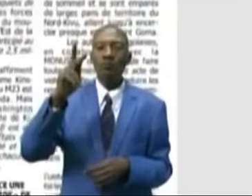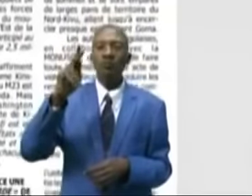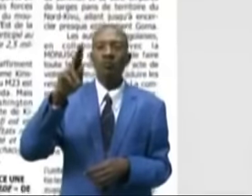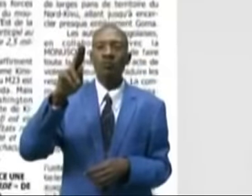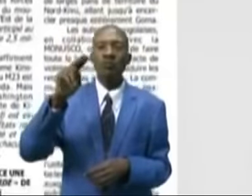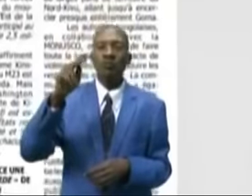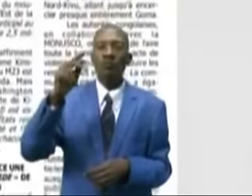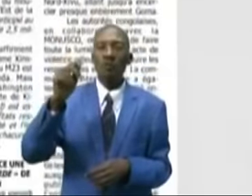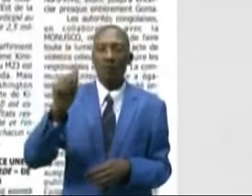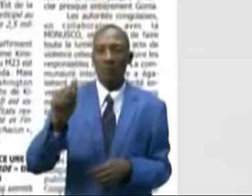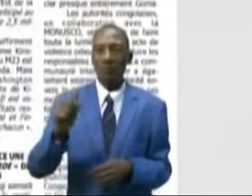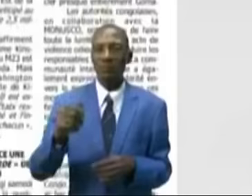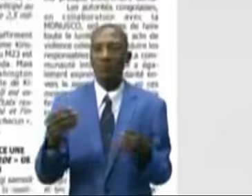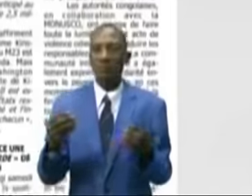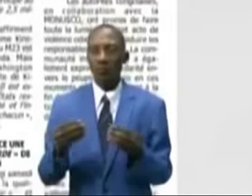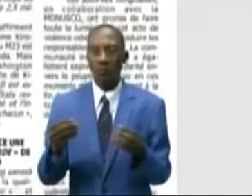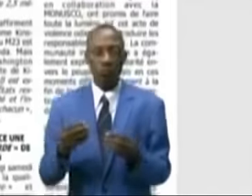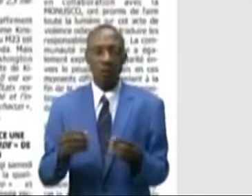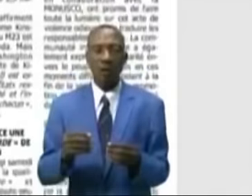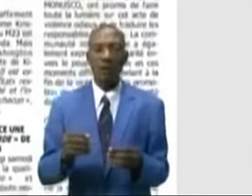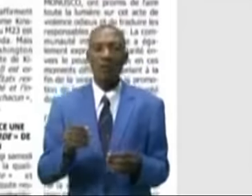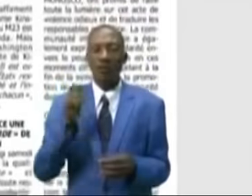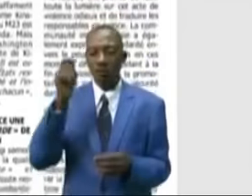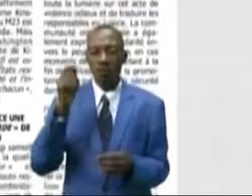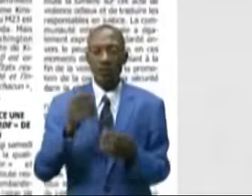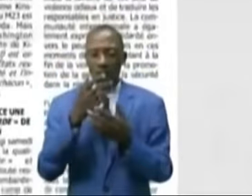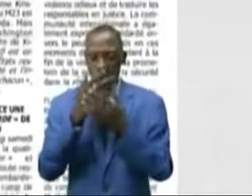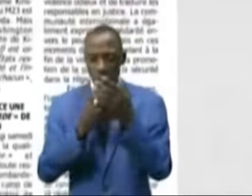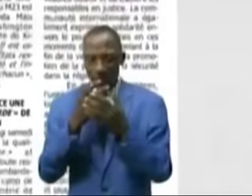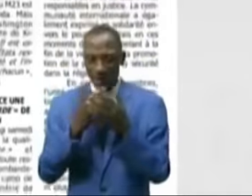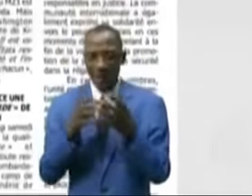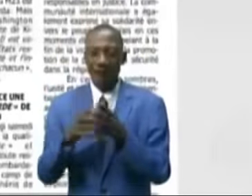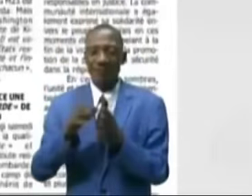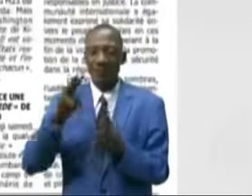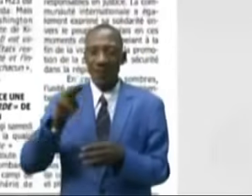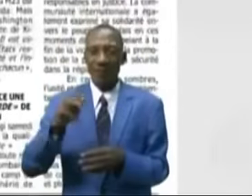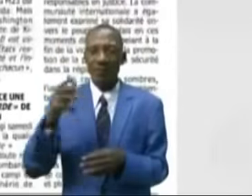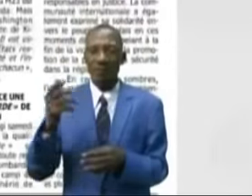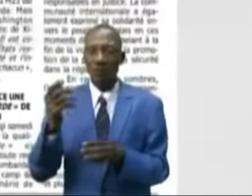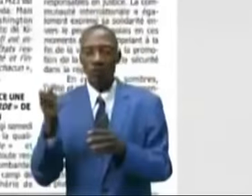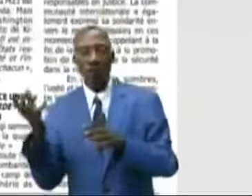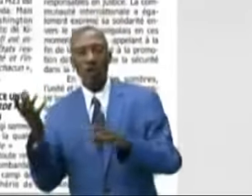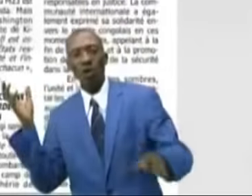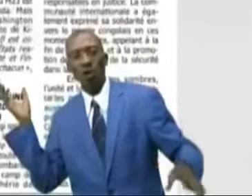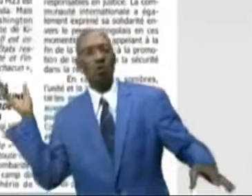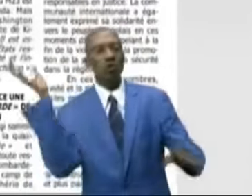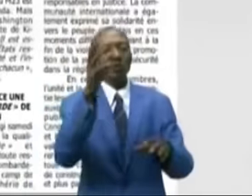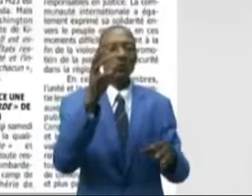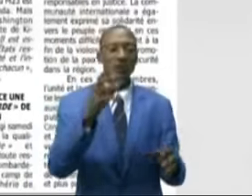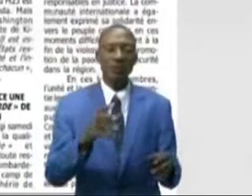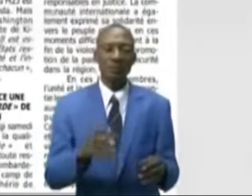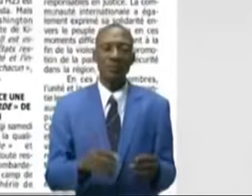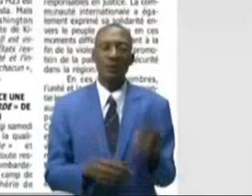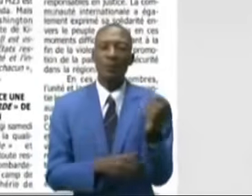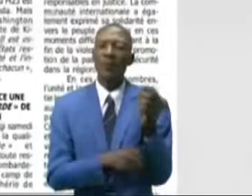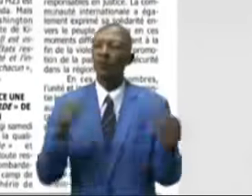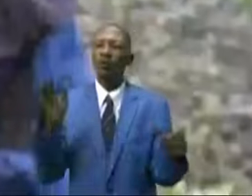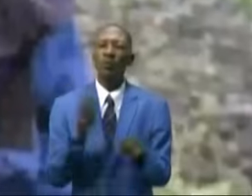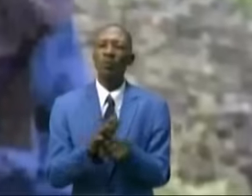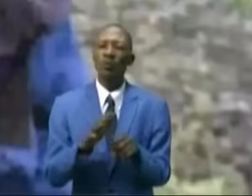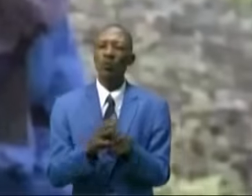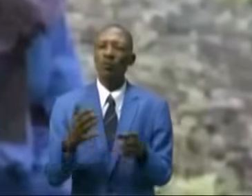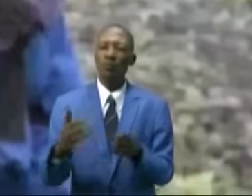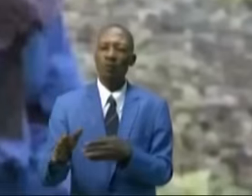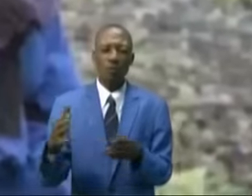tirés par la coalition d'armées rwandaise 1-23 ont fait plusieurs morts. Quoi qu'en phase de désengagement dans